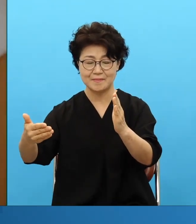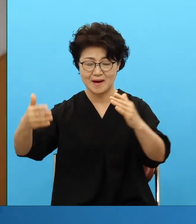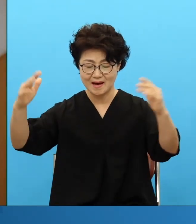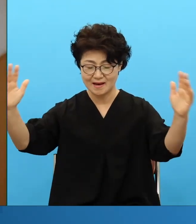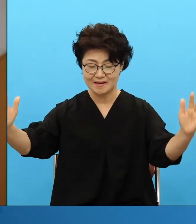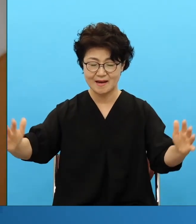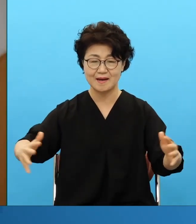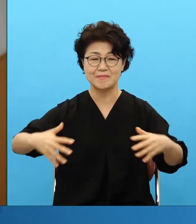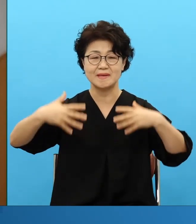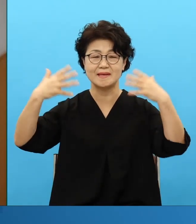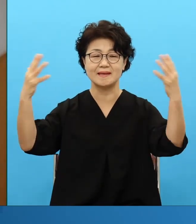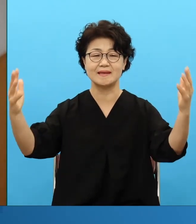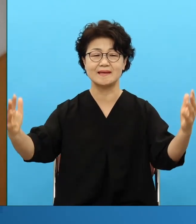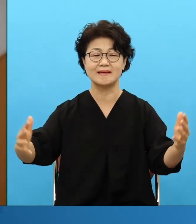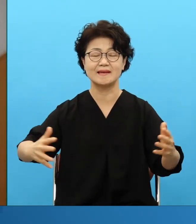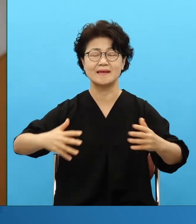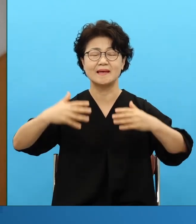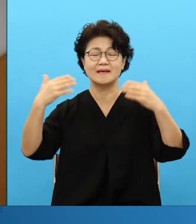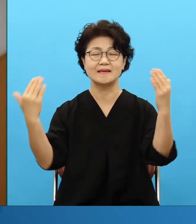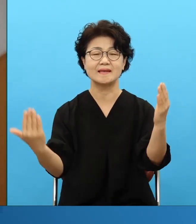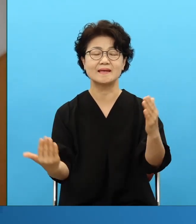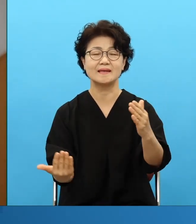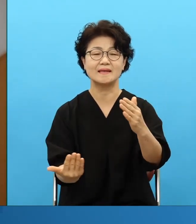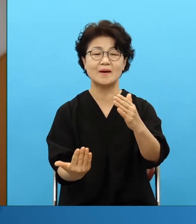시대의 바람이